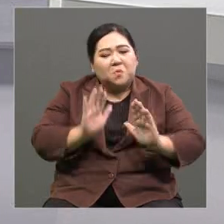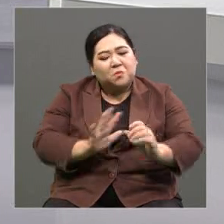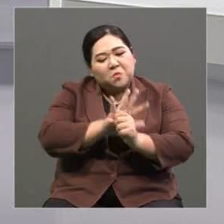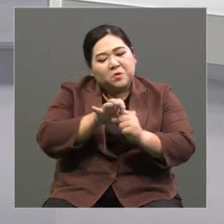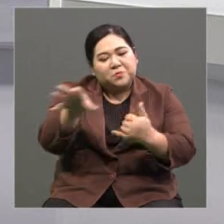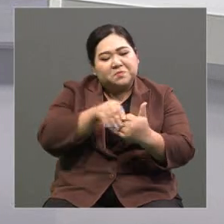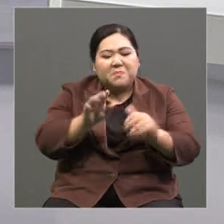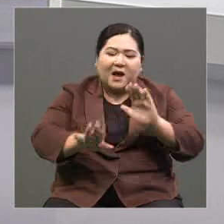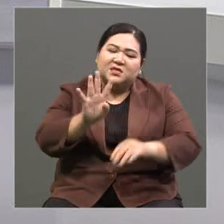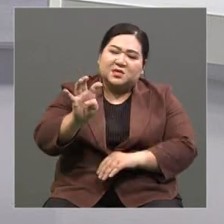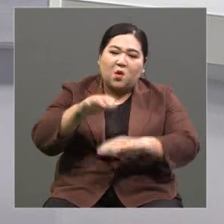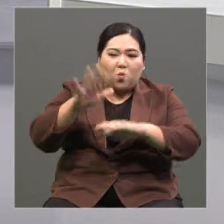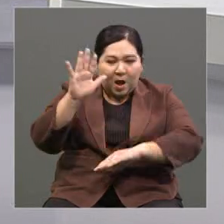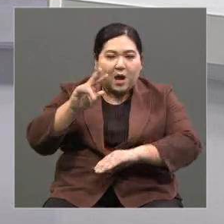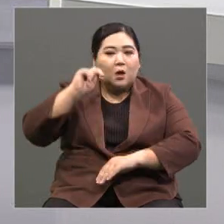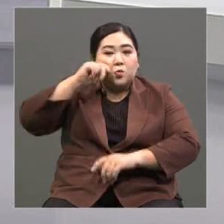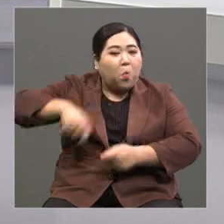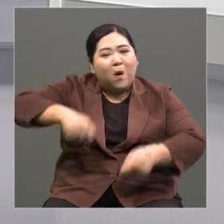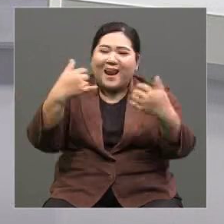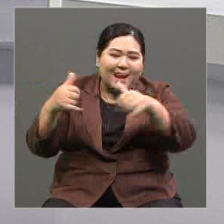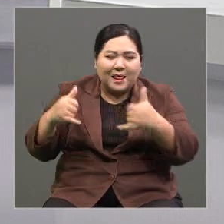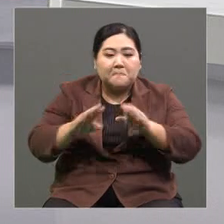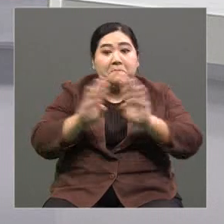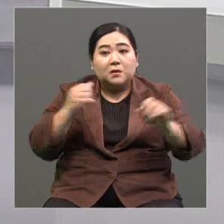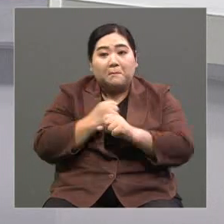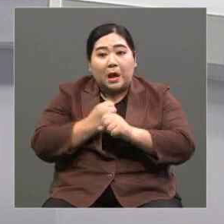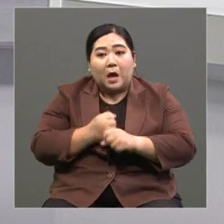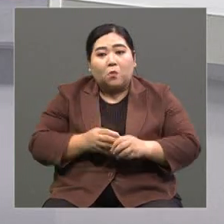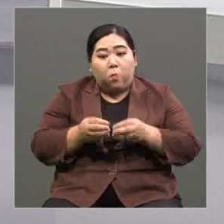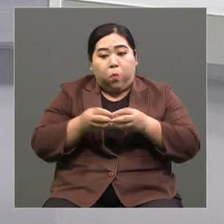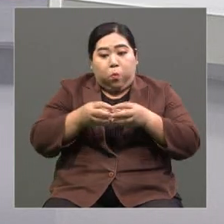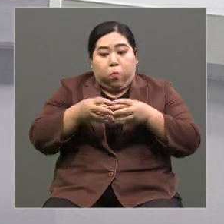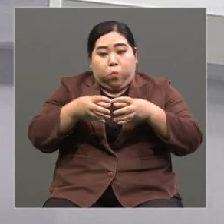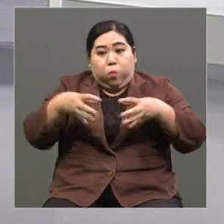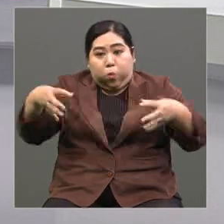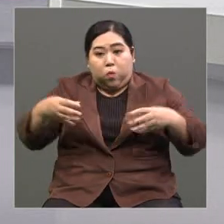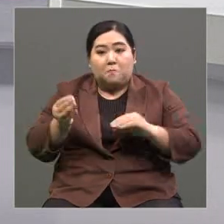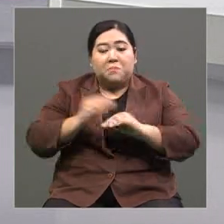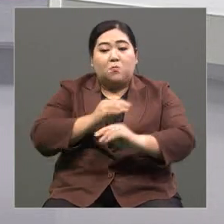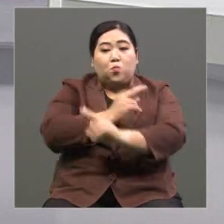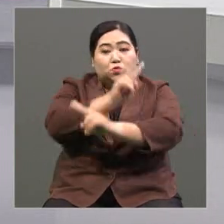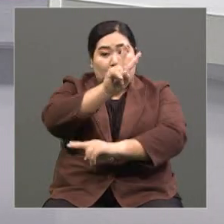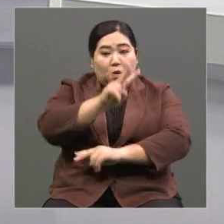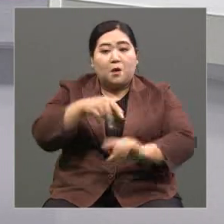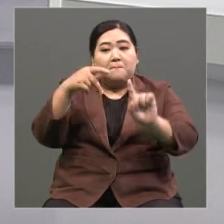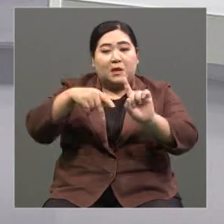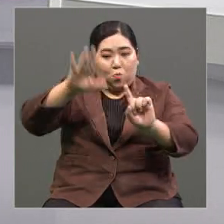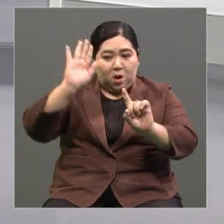400กว่าคนสงกรานต์มานะแล้วก็เปิดมาทำงานเนี่ยมันตัวเลขมันพุ่งเพิ่มขึ้นเป็น 1เท่าตัวก็คือ 1,000กว่าคนนั่น